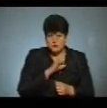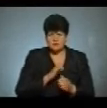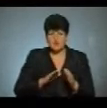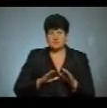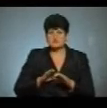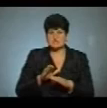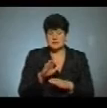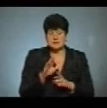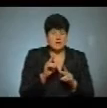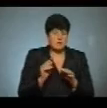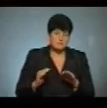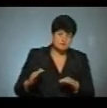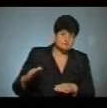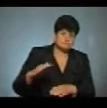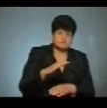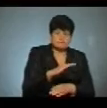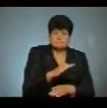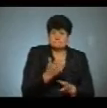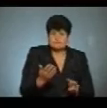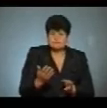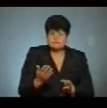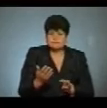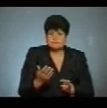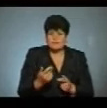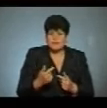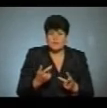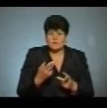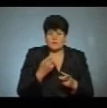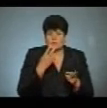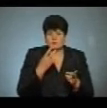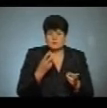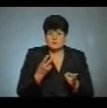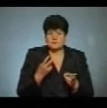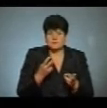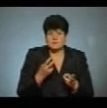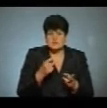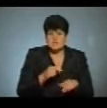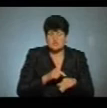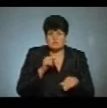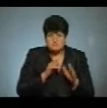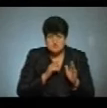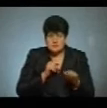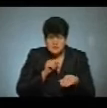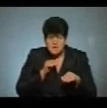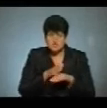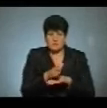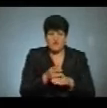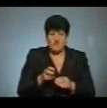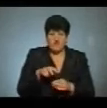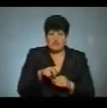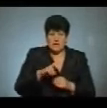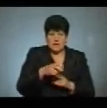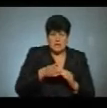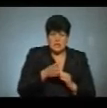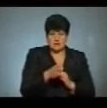Як він, правда, тут оказався, стоп, бачу, не зачепив електричний, зачепив нам тільки тут, трошки вхід пошкодив.